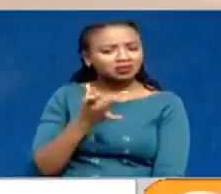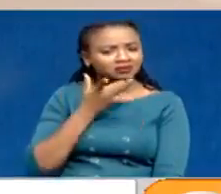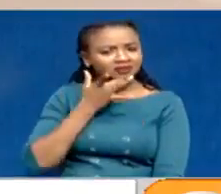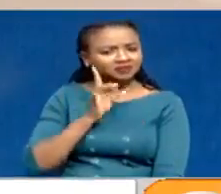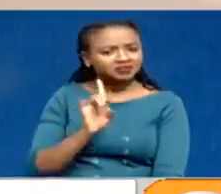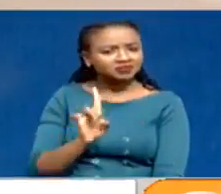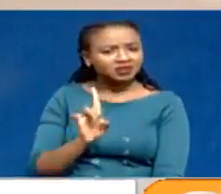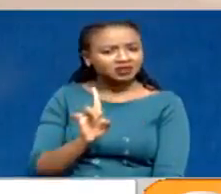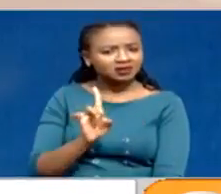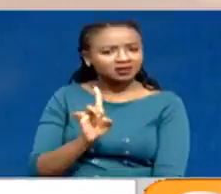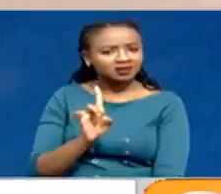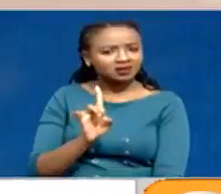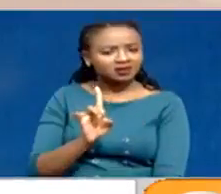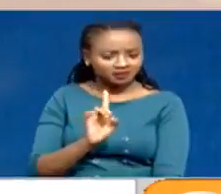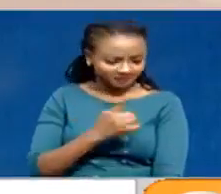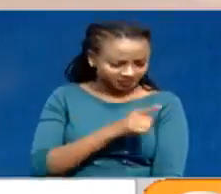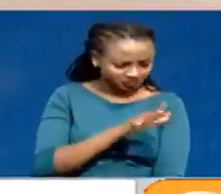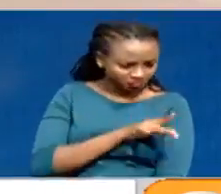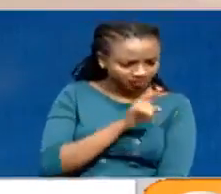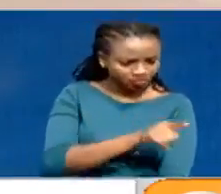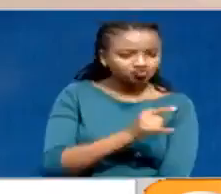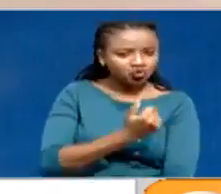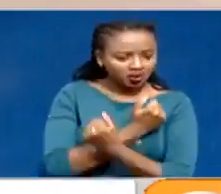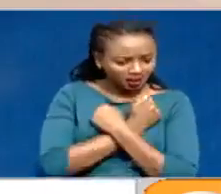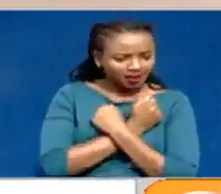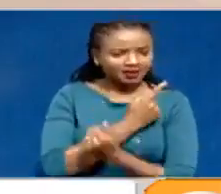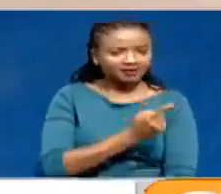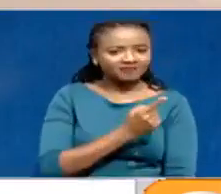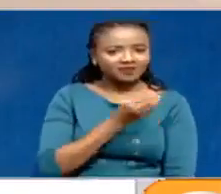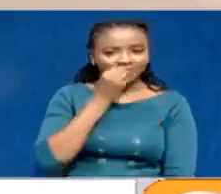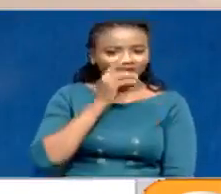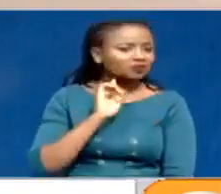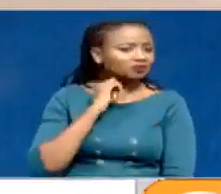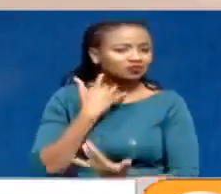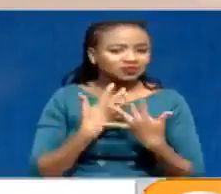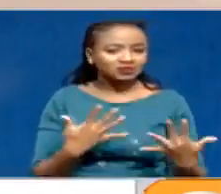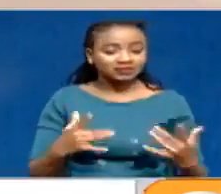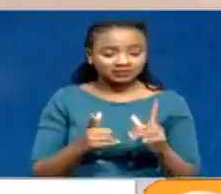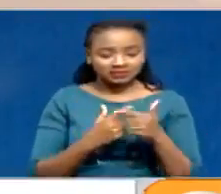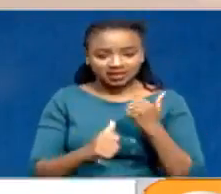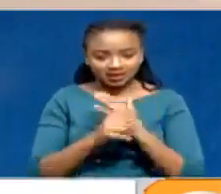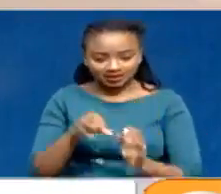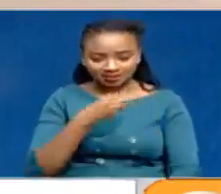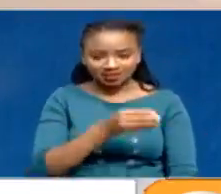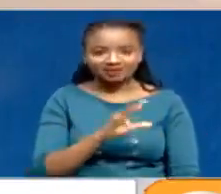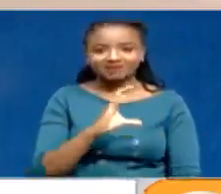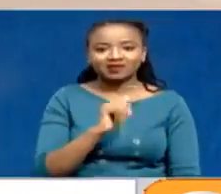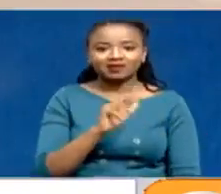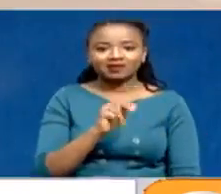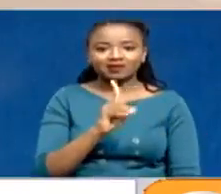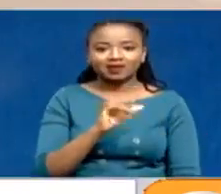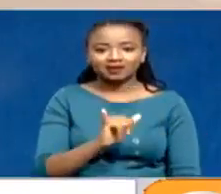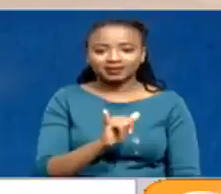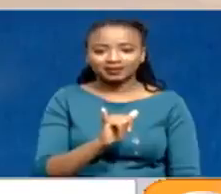fulani. Akamgeukia yule mama wa kwanza. Akamwambia, wewe unapenda sana kula vitu vitamu vitamu ndio ukamuita mtoto wako Candy.